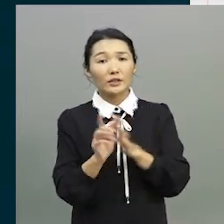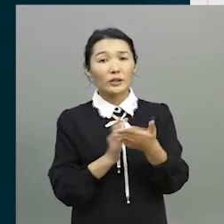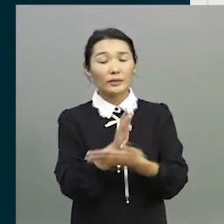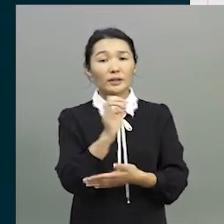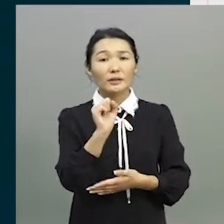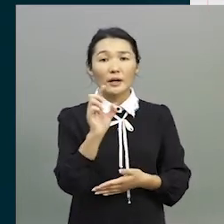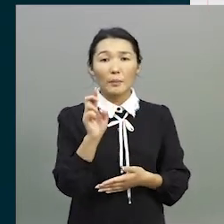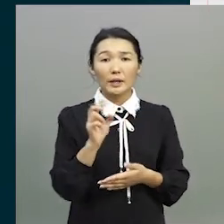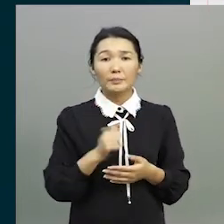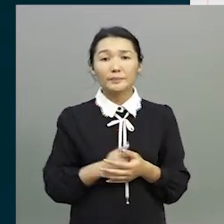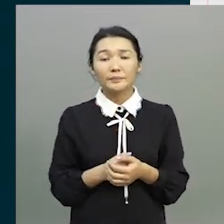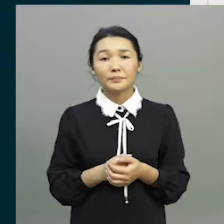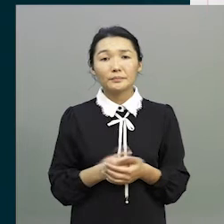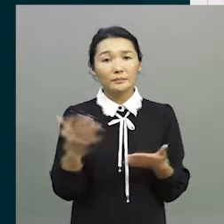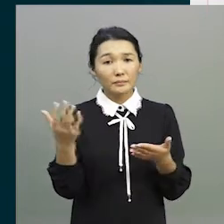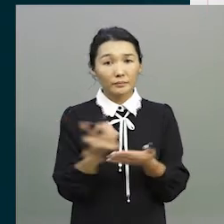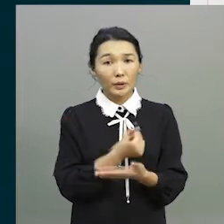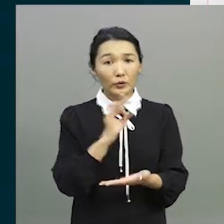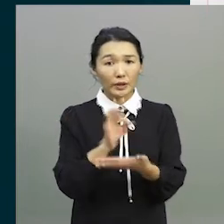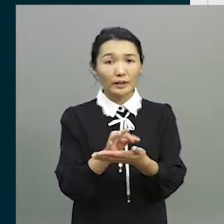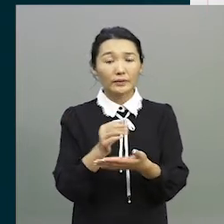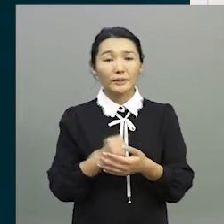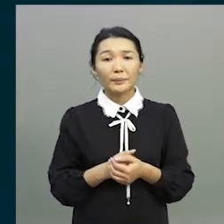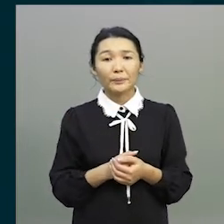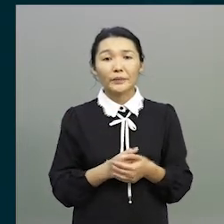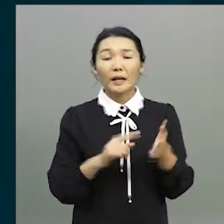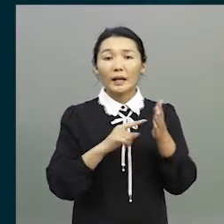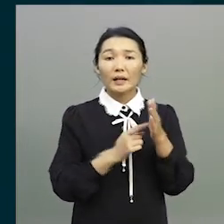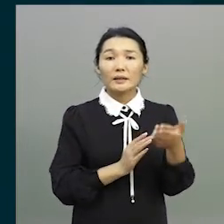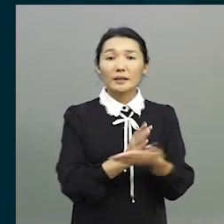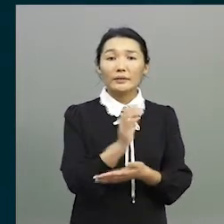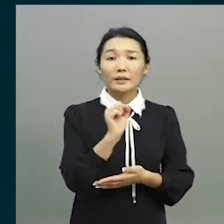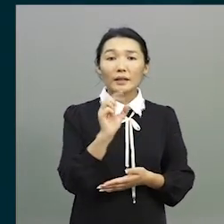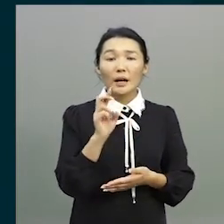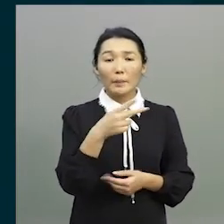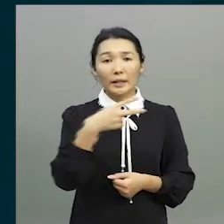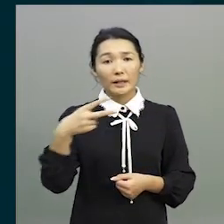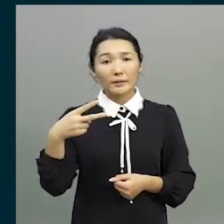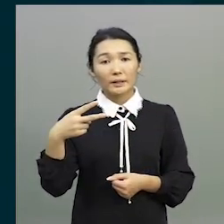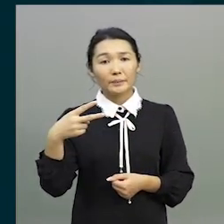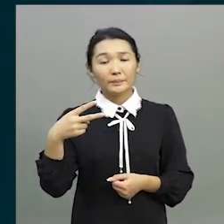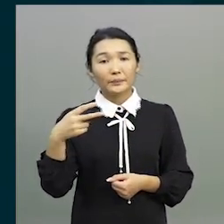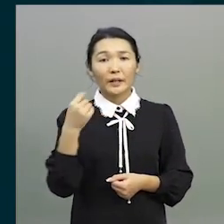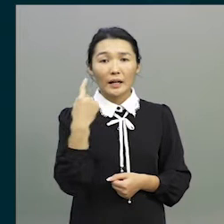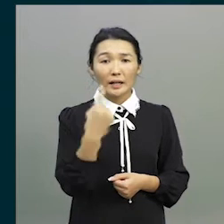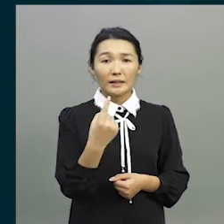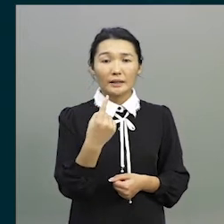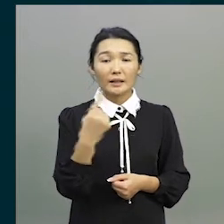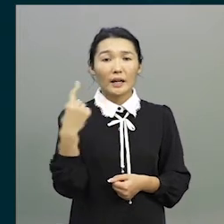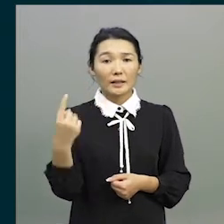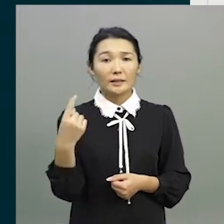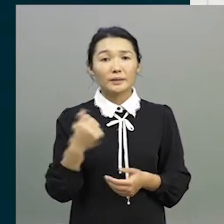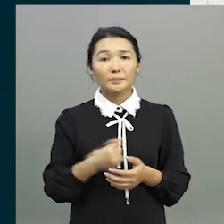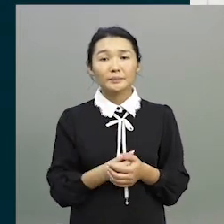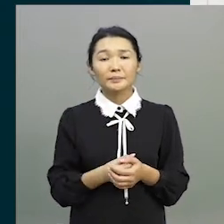a b получили ответ координаты вектора a b равны 11